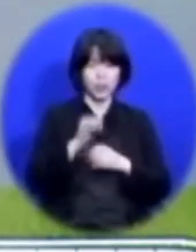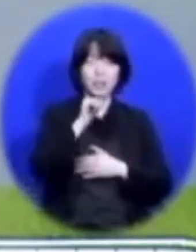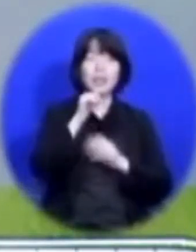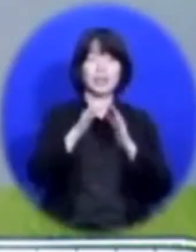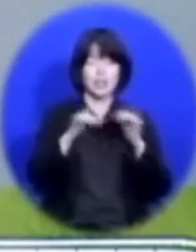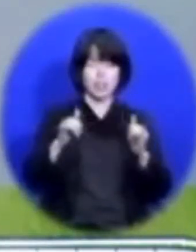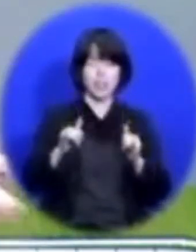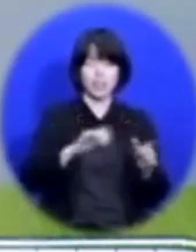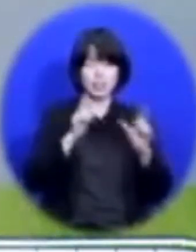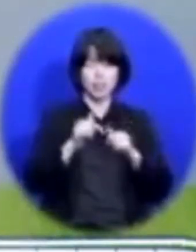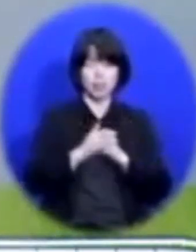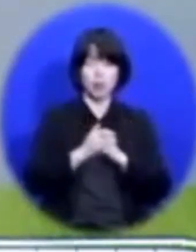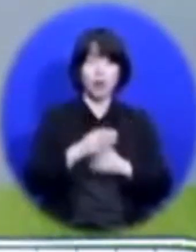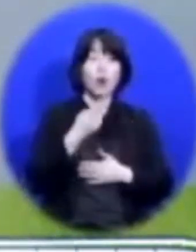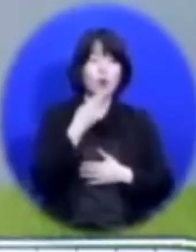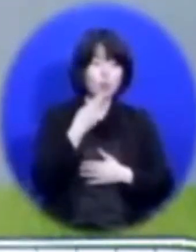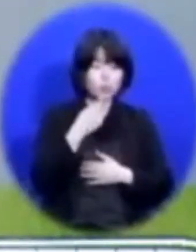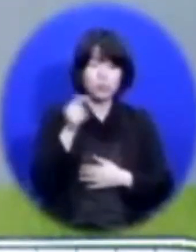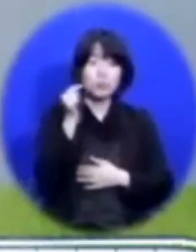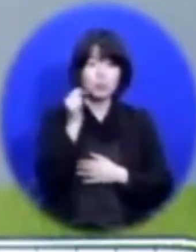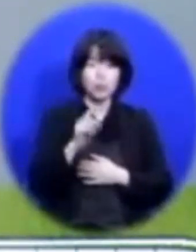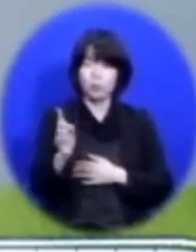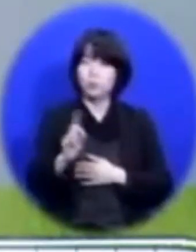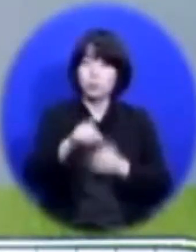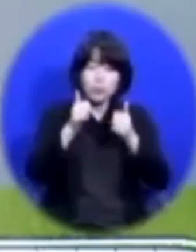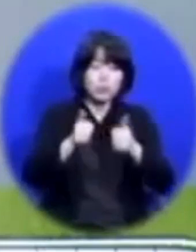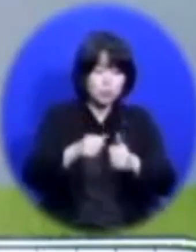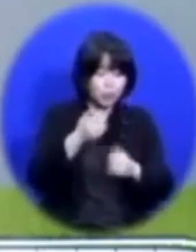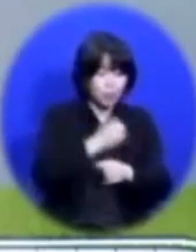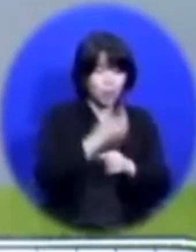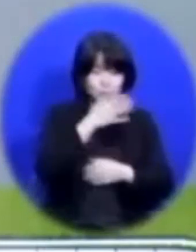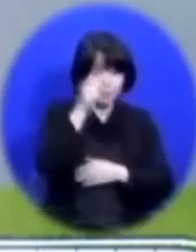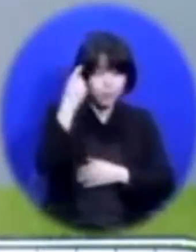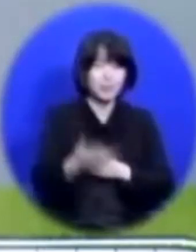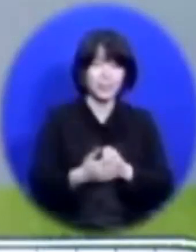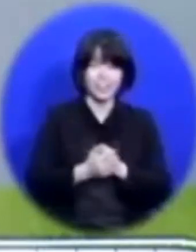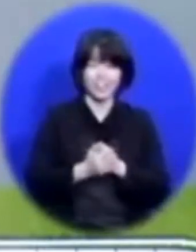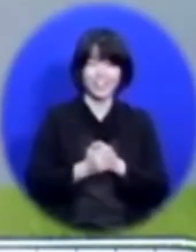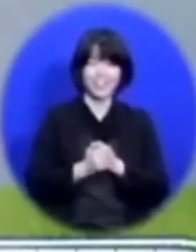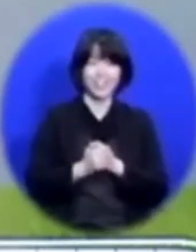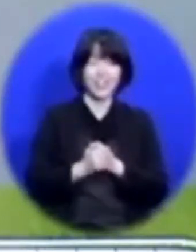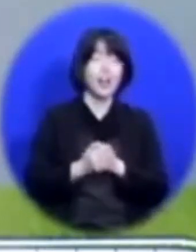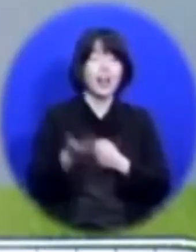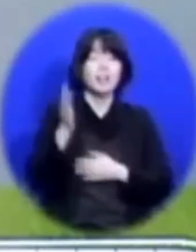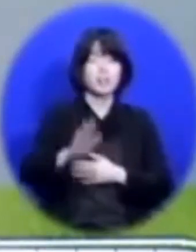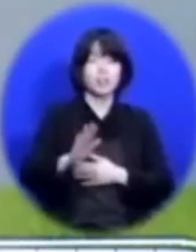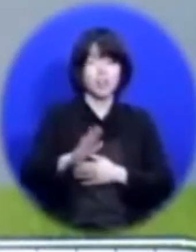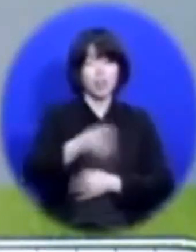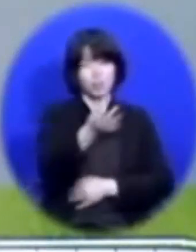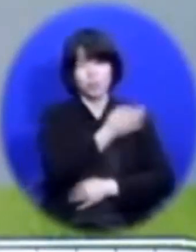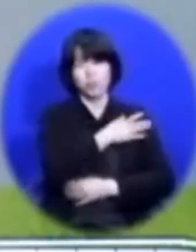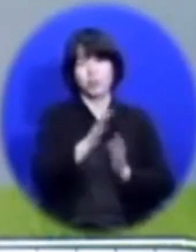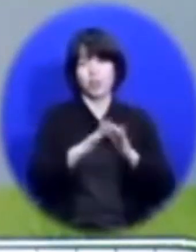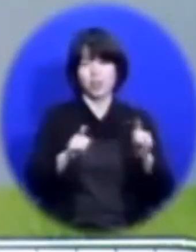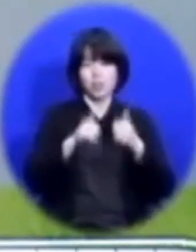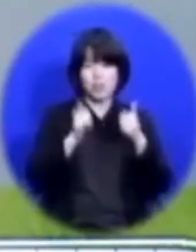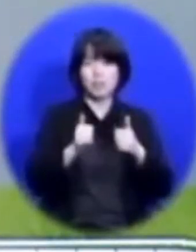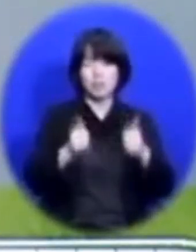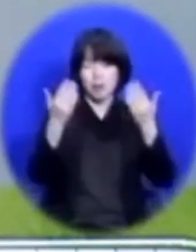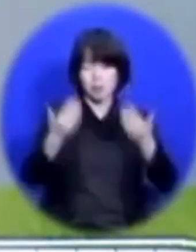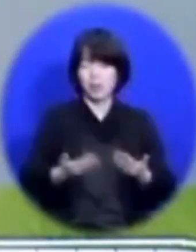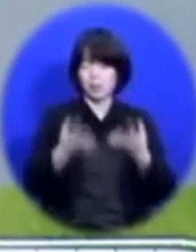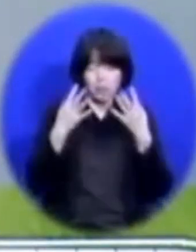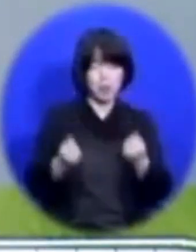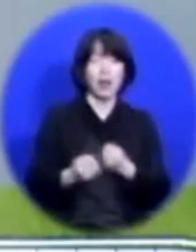해서할수없었던 일들에대해하나님께서어떻게심판하실수있겠습니까 ?하지만부자들은 평가받아야할